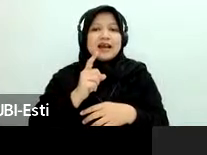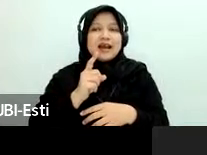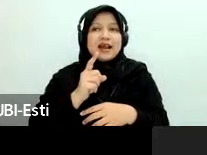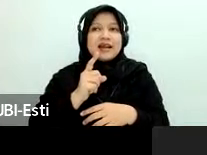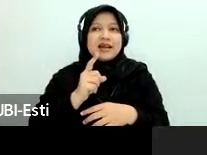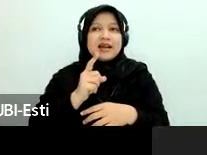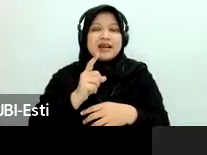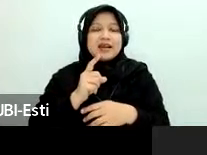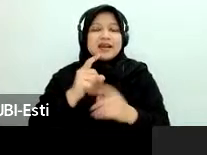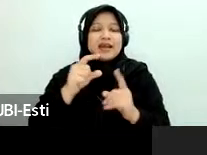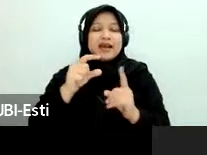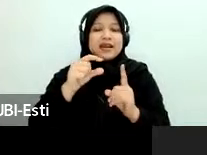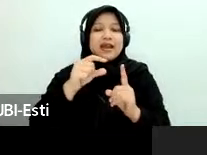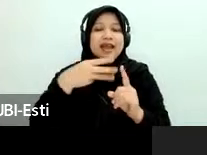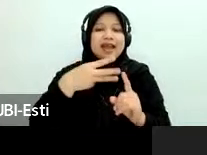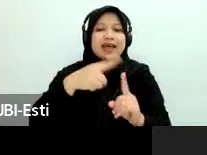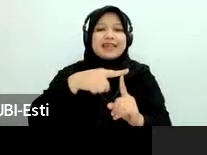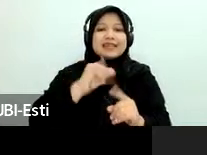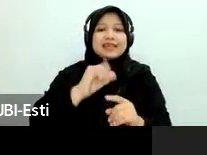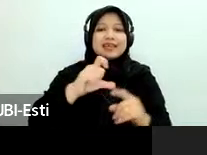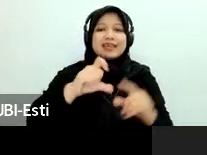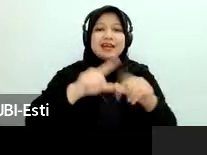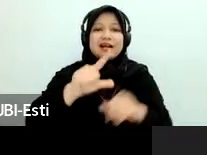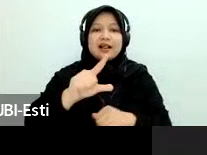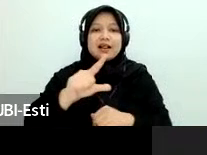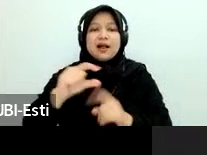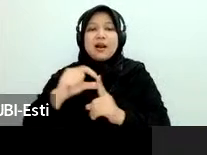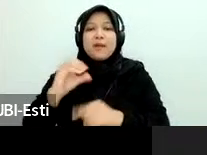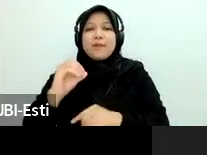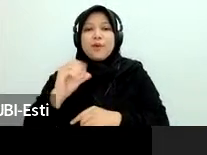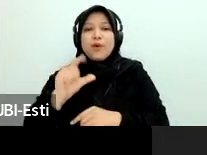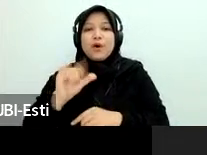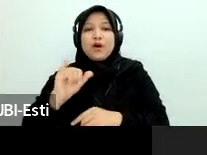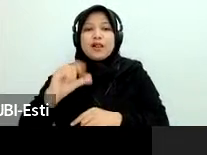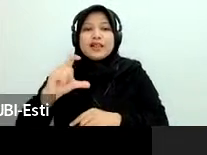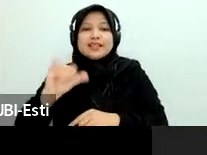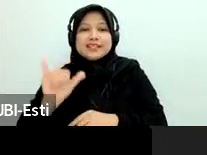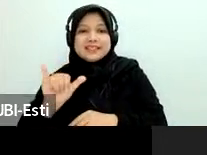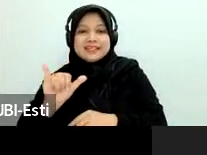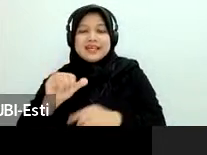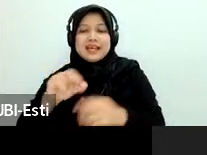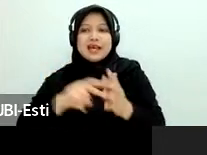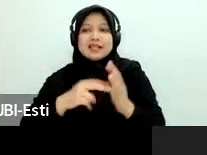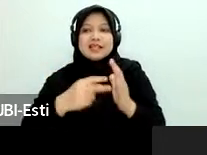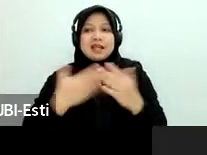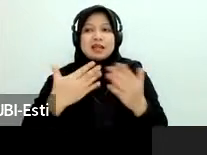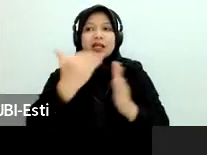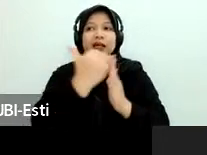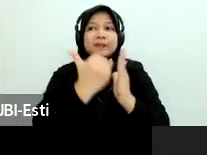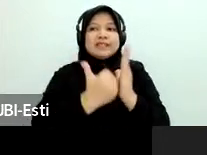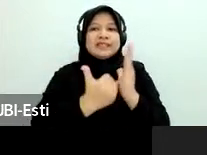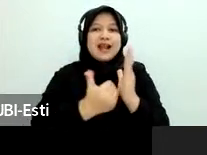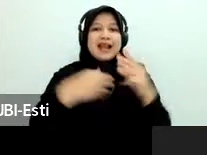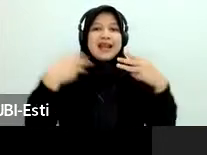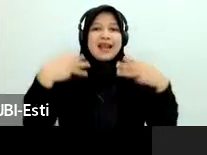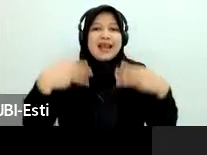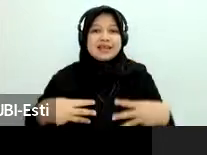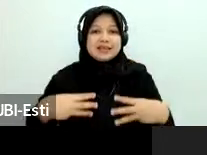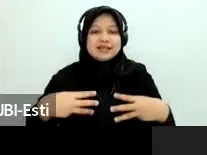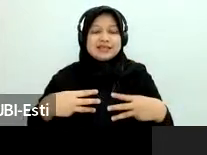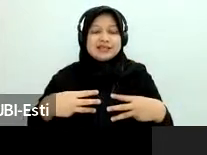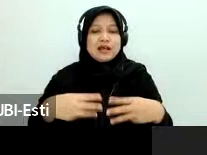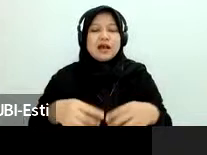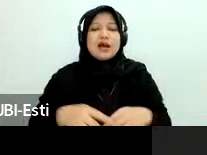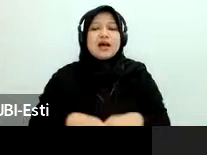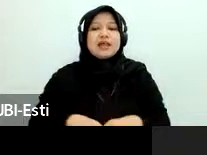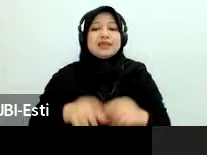atau kalau kita ingin konsisten artinya adalah kebijakan etis tetapi kita tidak mempelajarinya